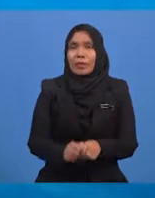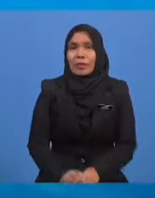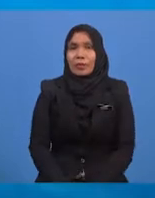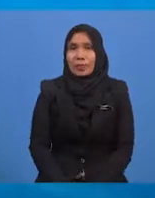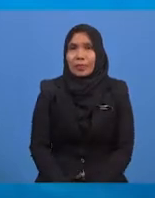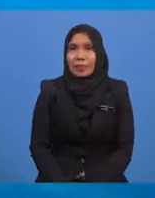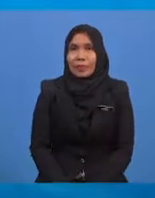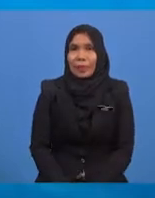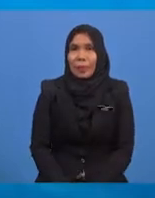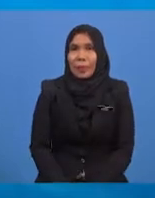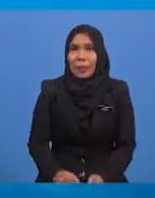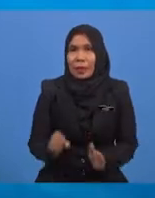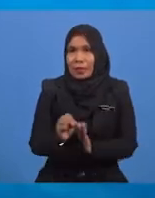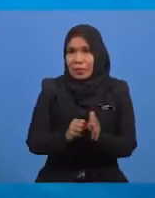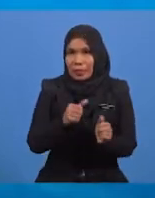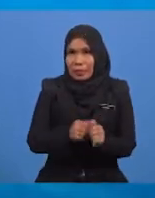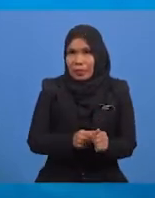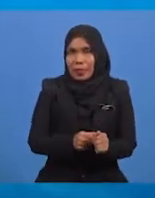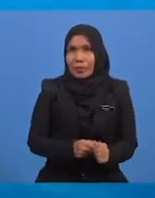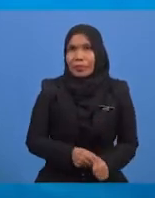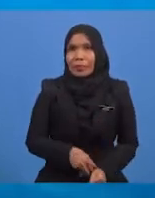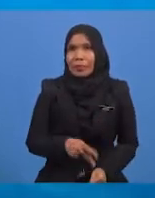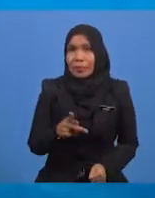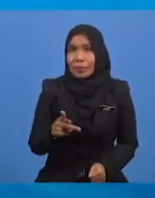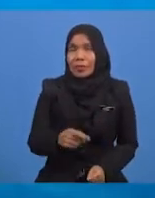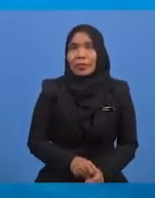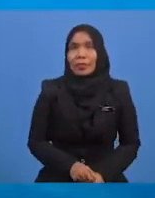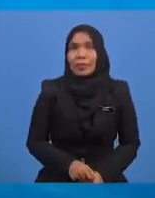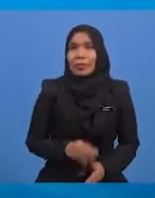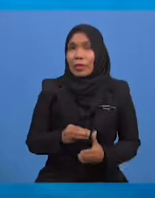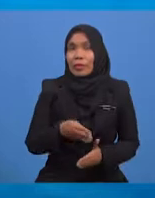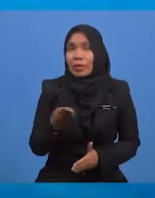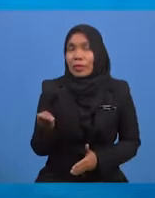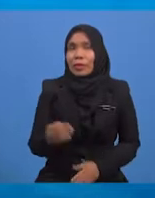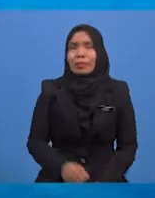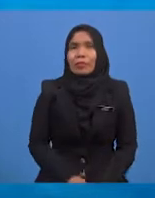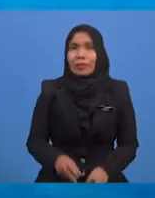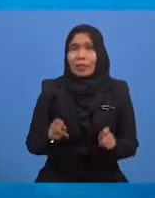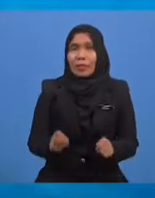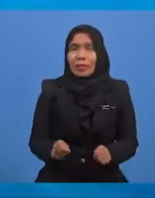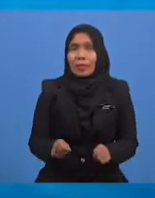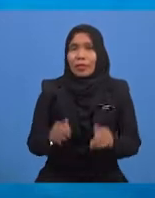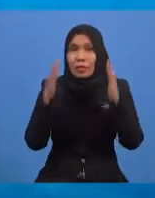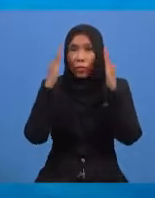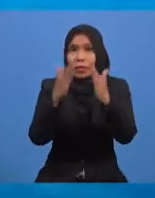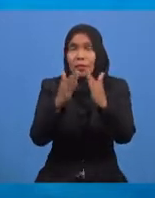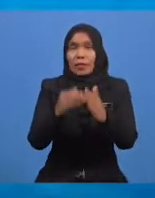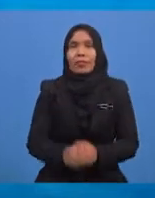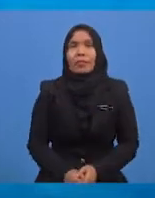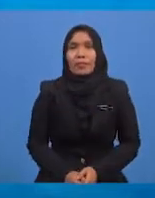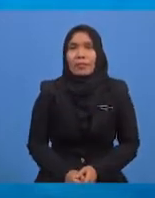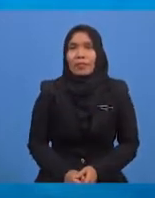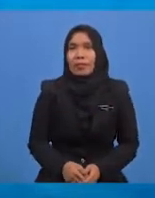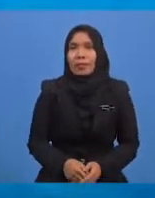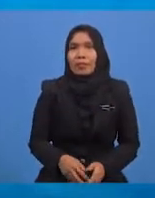manusia. Setiap produk atau perkhidmatan yang dikeluarkan hendaklah fokus kepada kepuasan pelanggan di samping